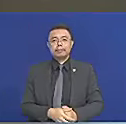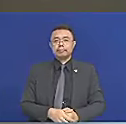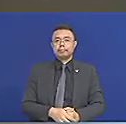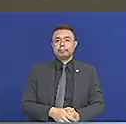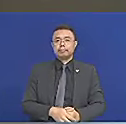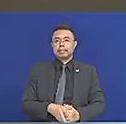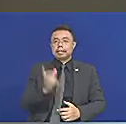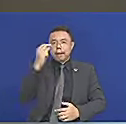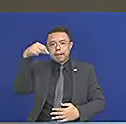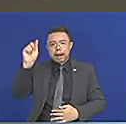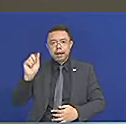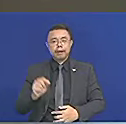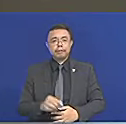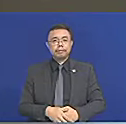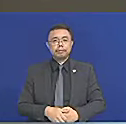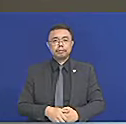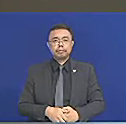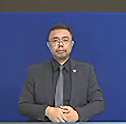yang benar.